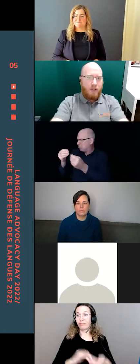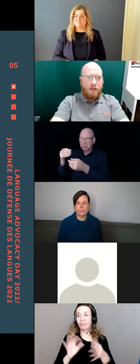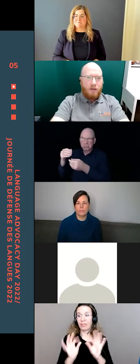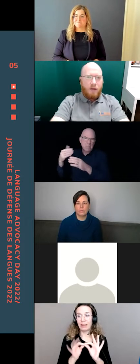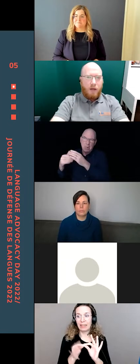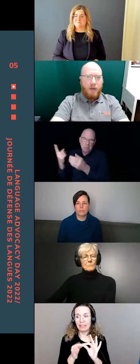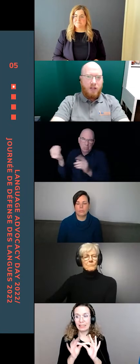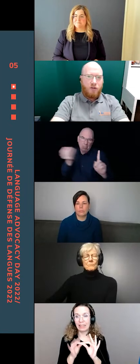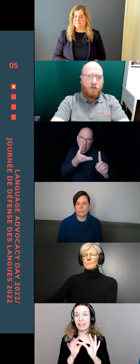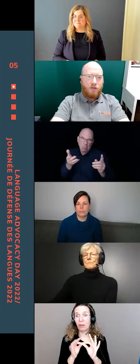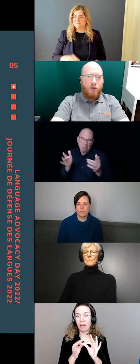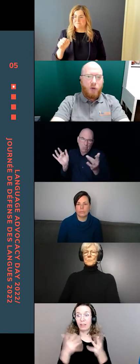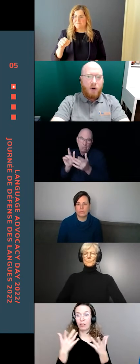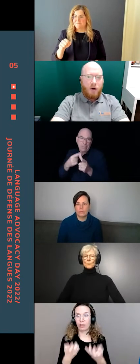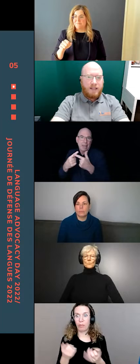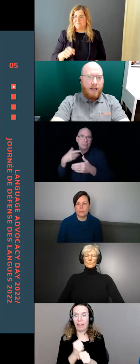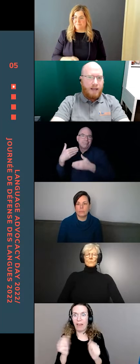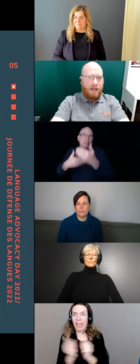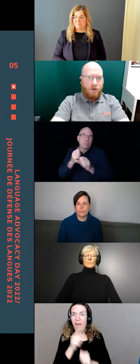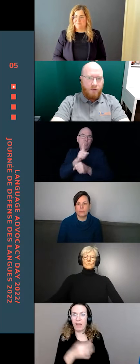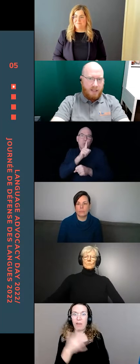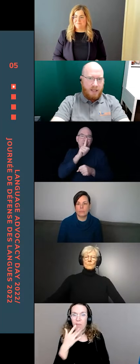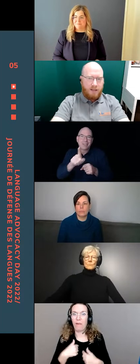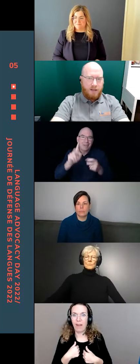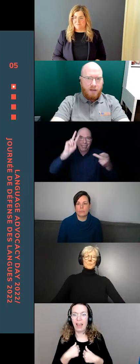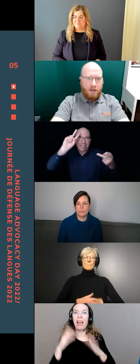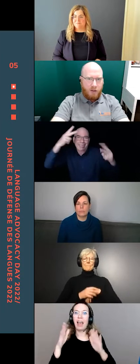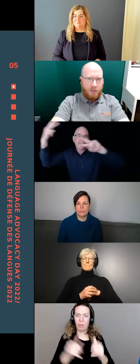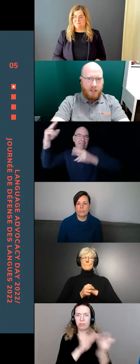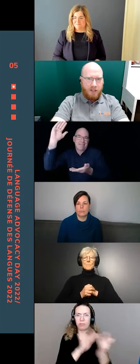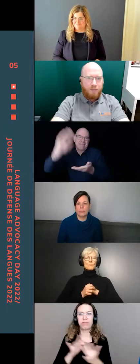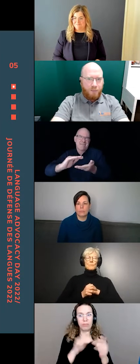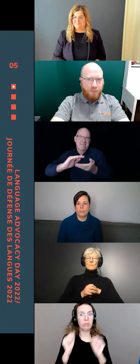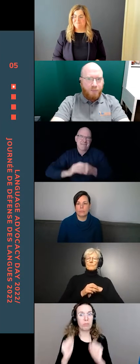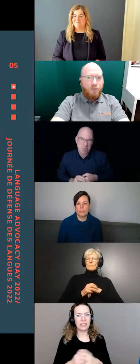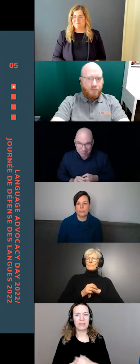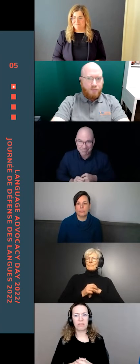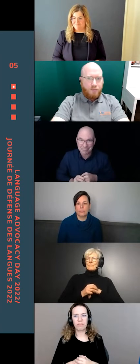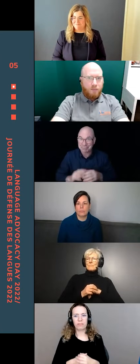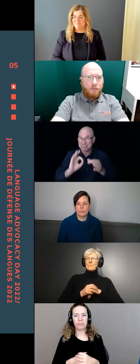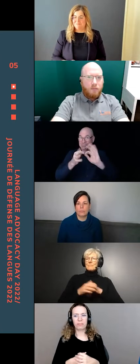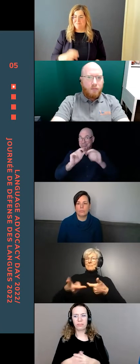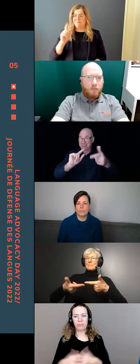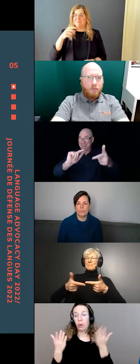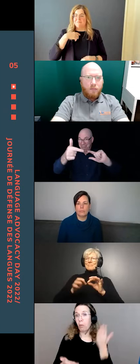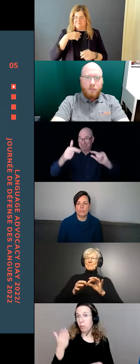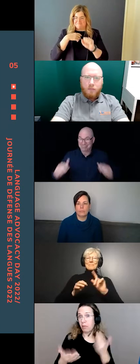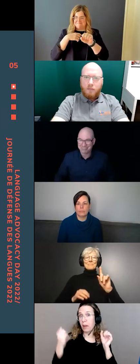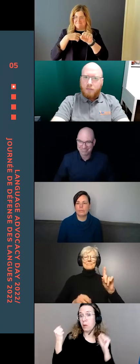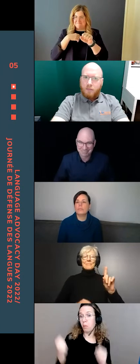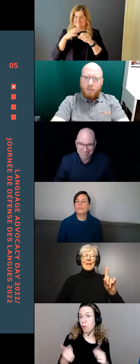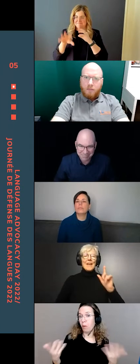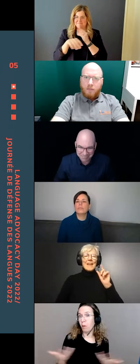Donc, il veut dire, c'est ça les interprètes que j'aimerais travailler avec, puis après ça, nous pouvons les contacter.